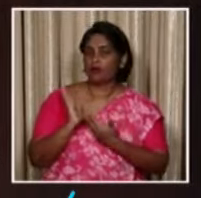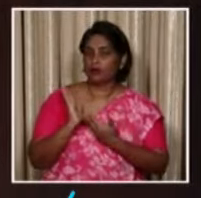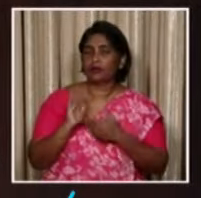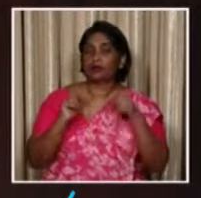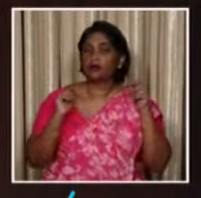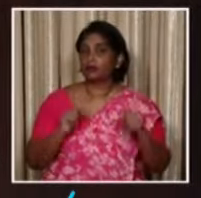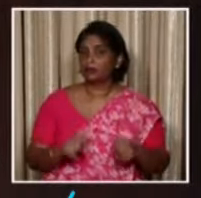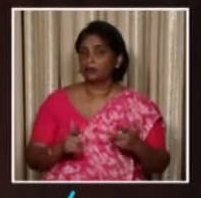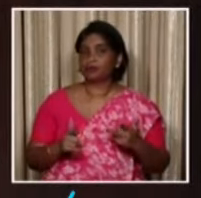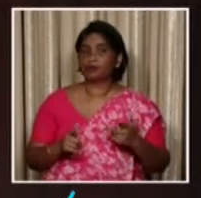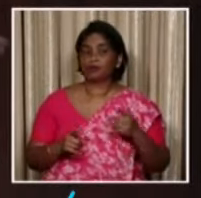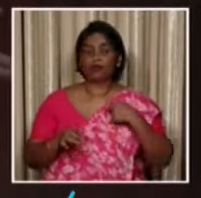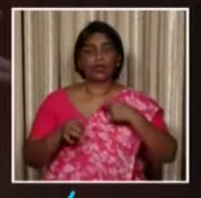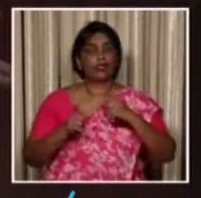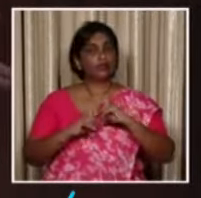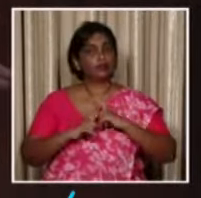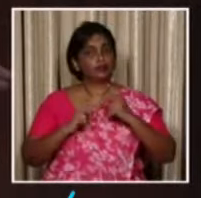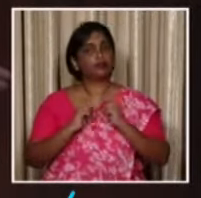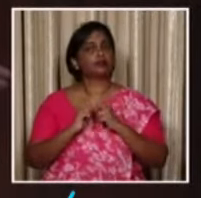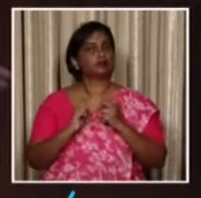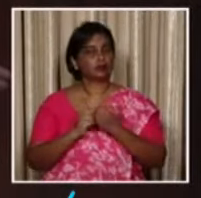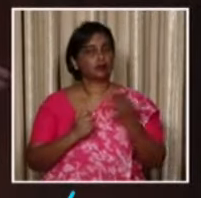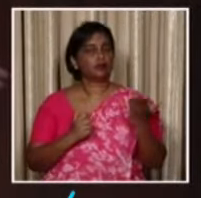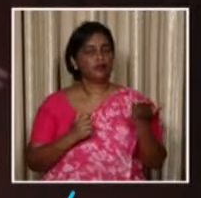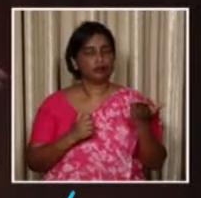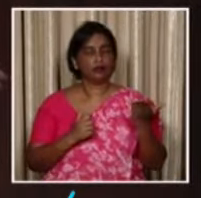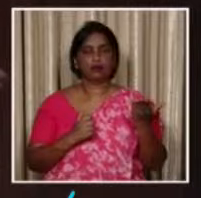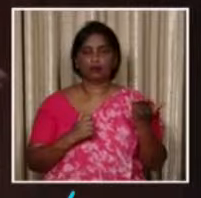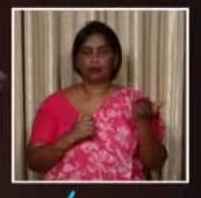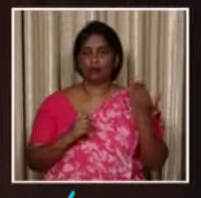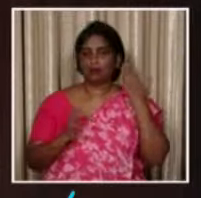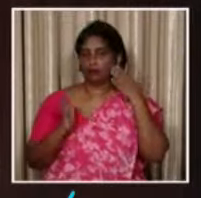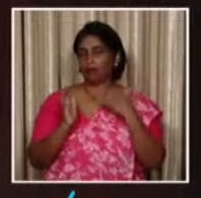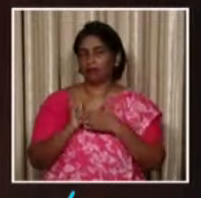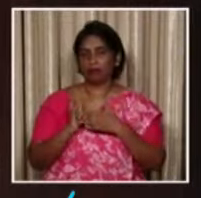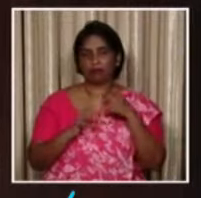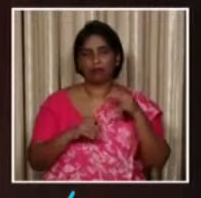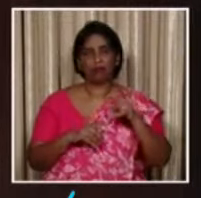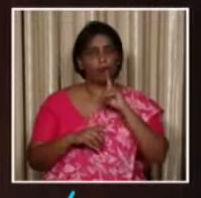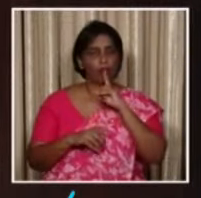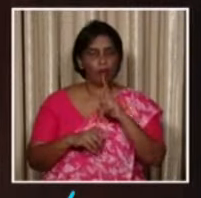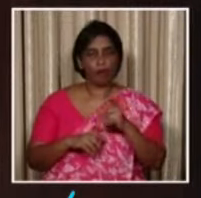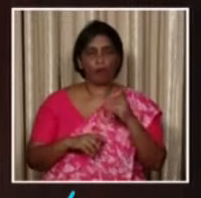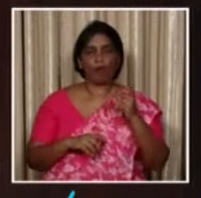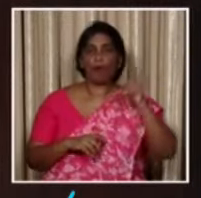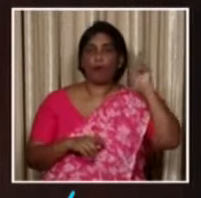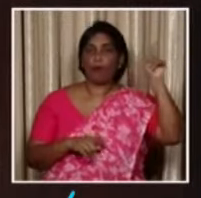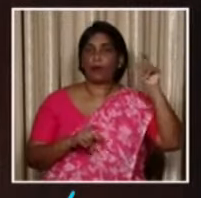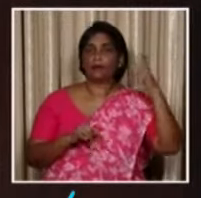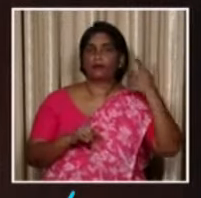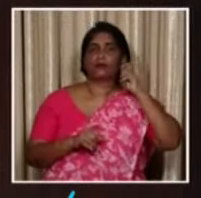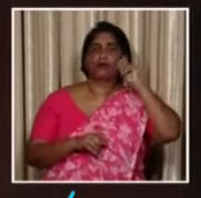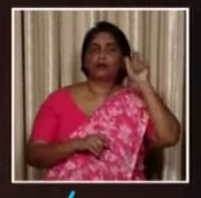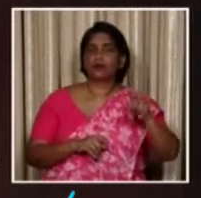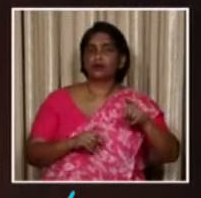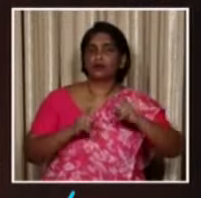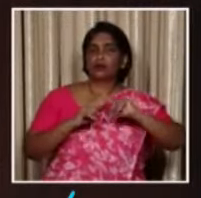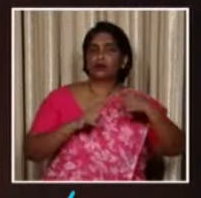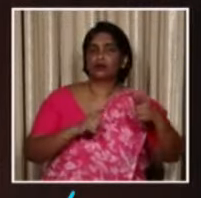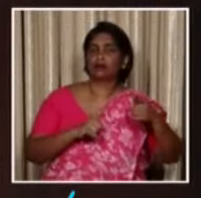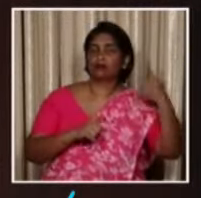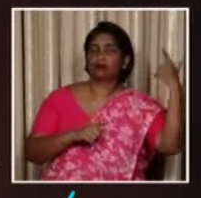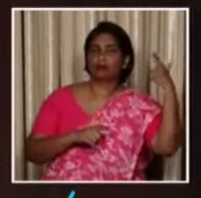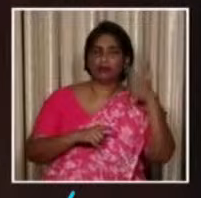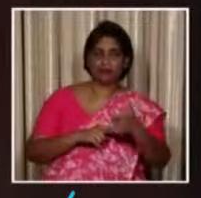දැන් මොකද කරන්නේ අර මිනිස්සයාගේ ජීවිතේ දැන් මේ මේ අනුතර ලක් කරන්න තියෙන්නේ ඇයි මිනිහා කියනවා මට මේ අයගේ පැටි දැන් පැටිගෙන් ඊළඟ ටොපිය